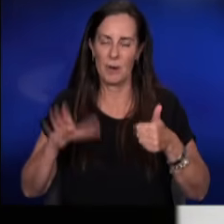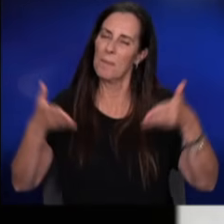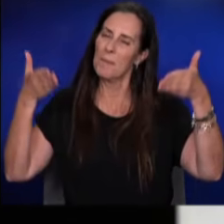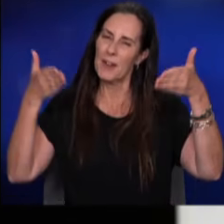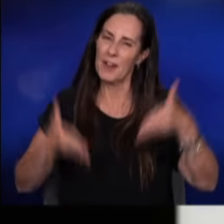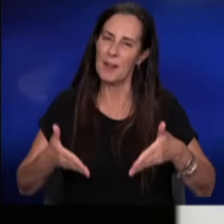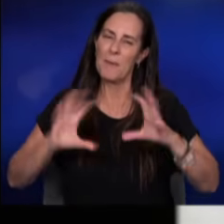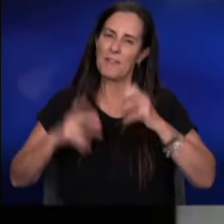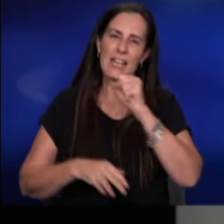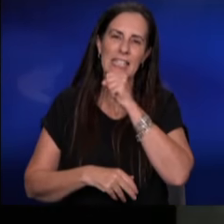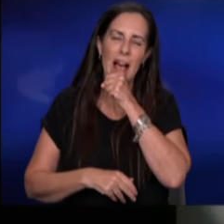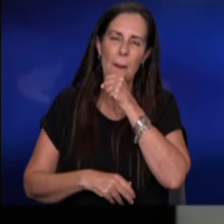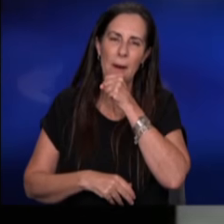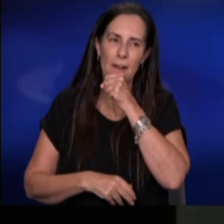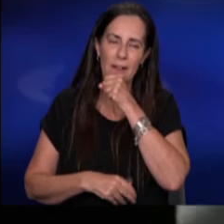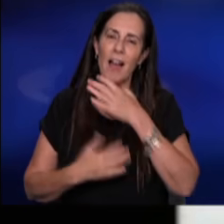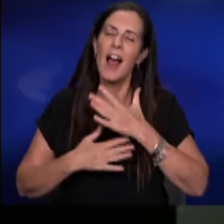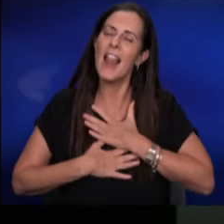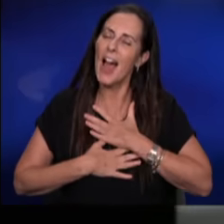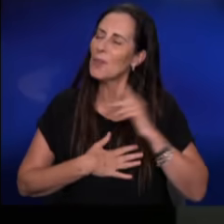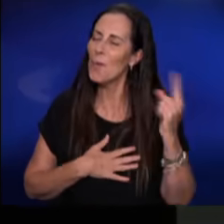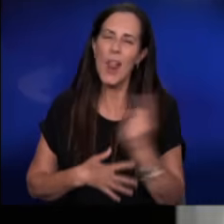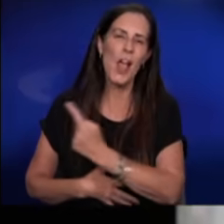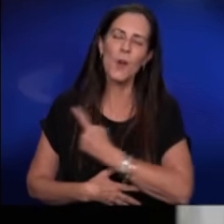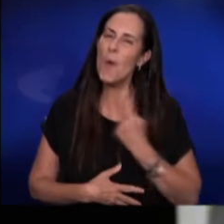העלמין בכפר סבא, ולנו, הציבור